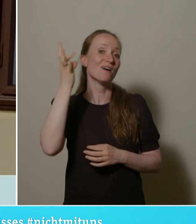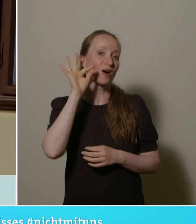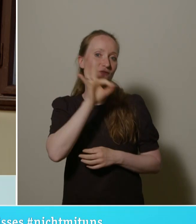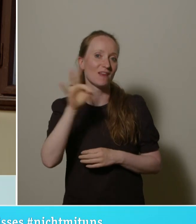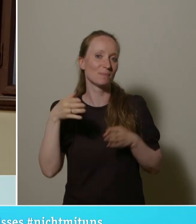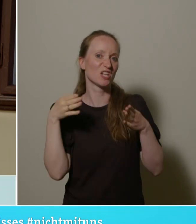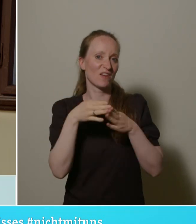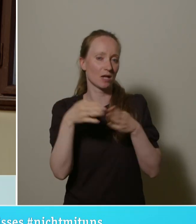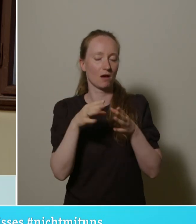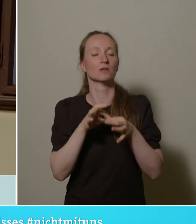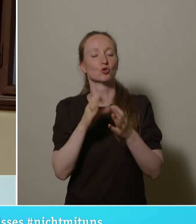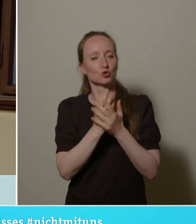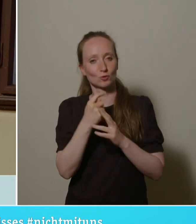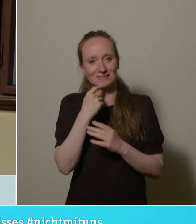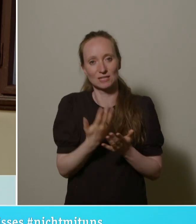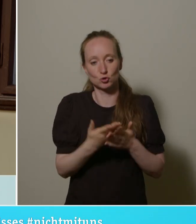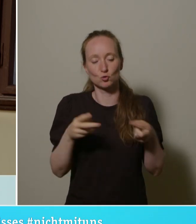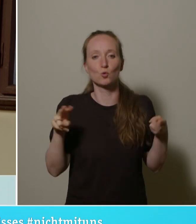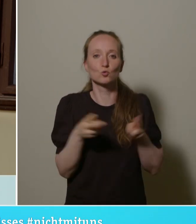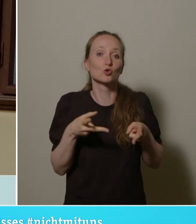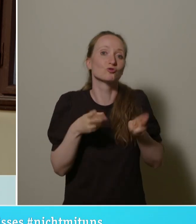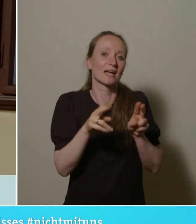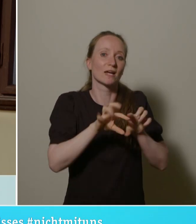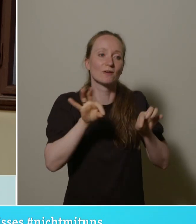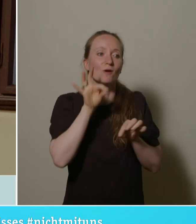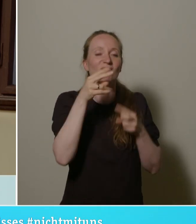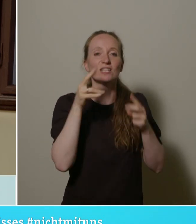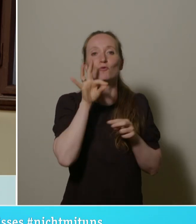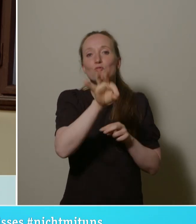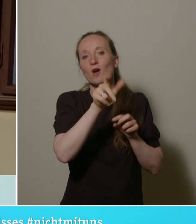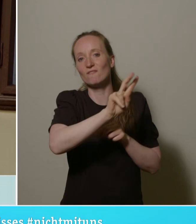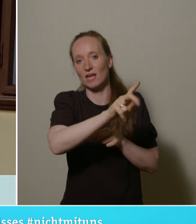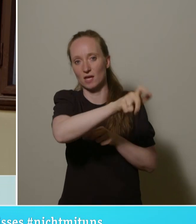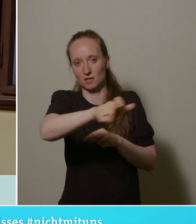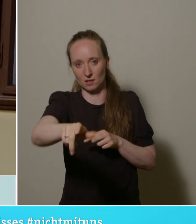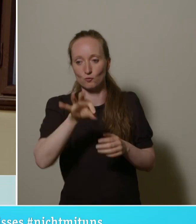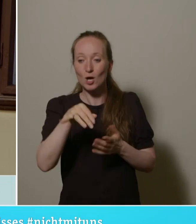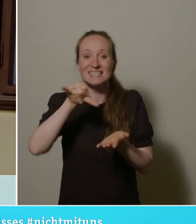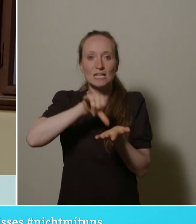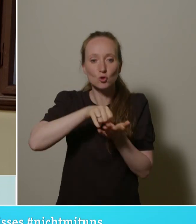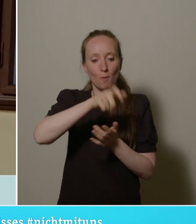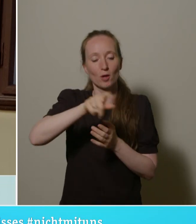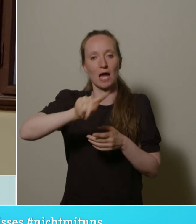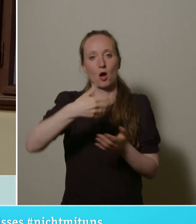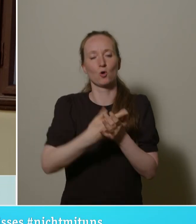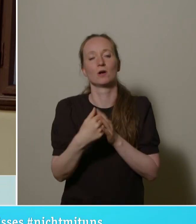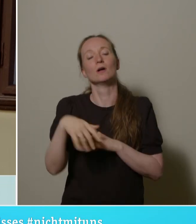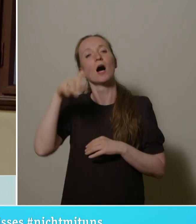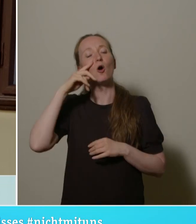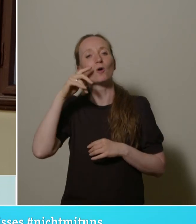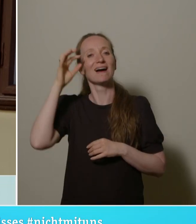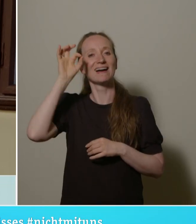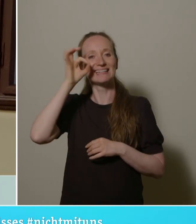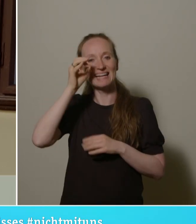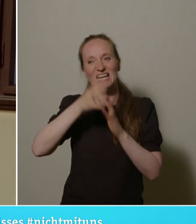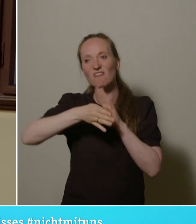für welche Leute so ein Kurzstreckenticket relevant ist. Das gilt übrigens auch fürs Zentrum. Und insbesondere für diejenigen, die Jena Westhatzenpromenade